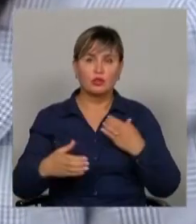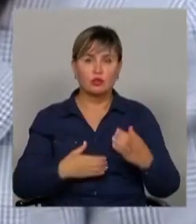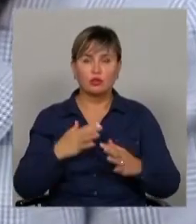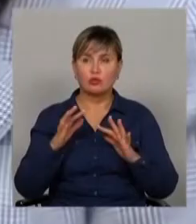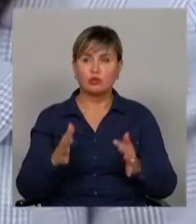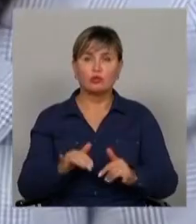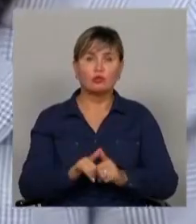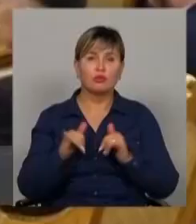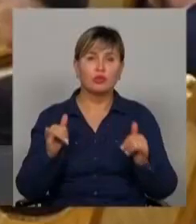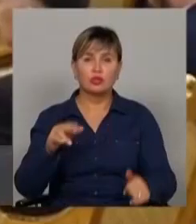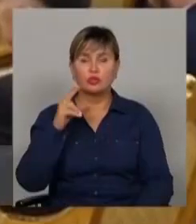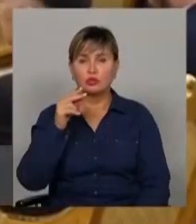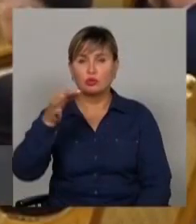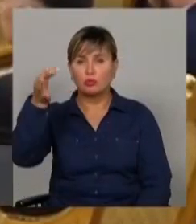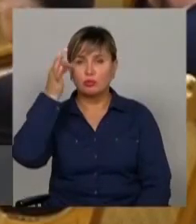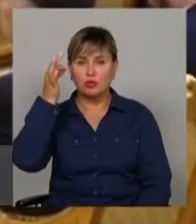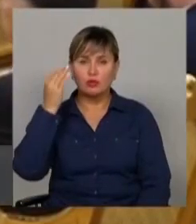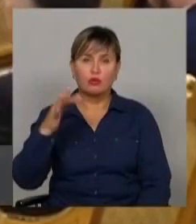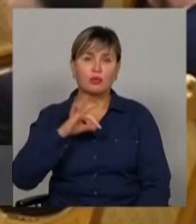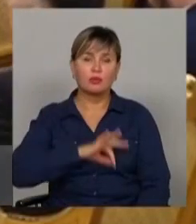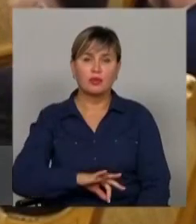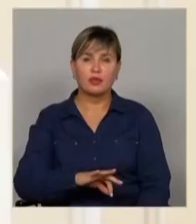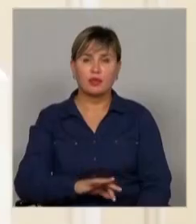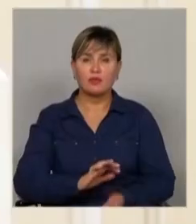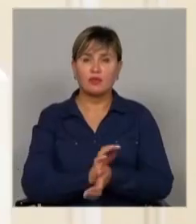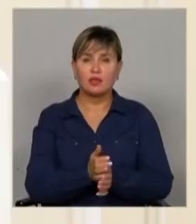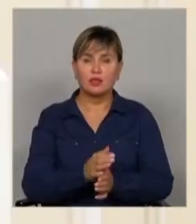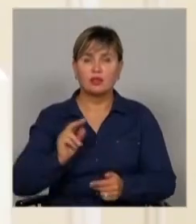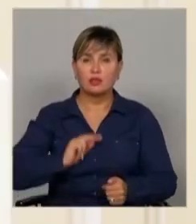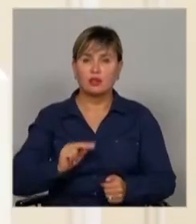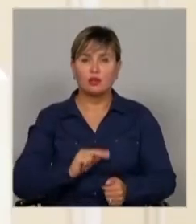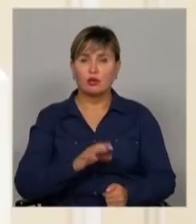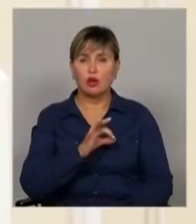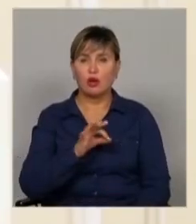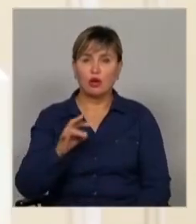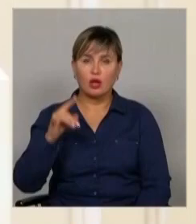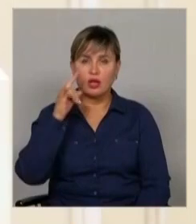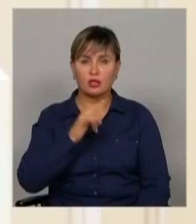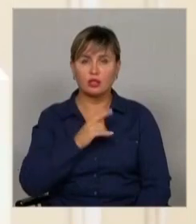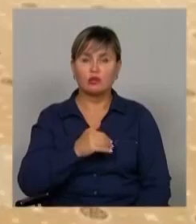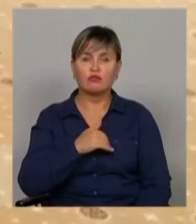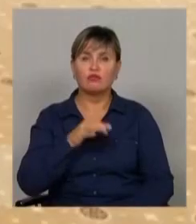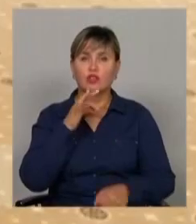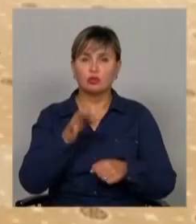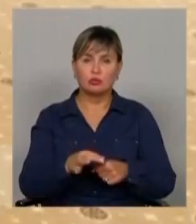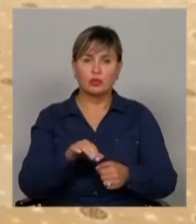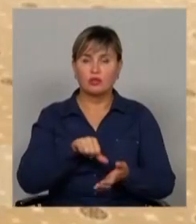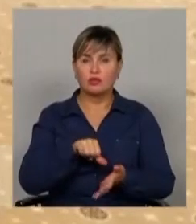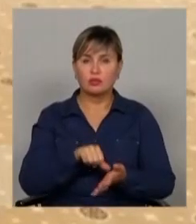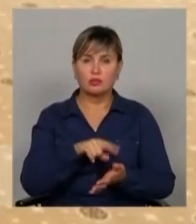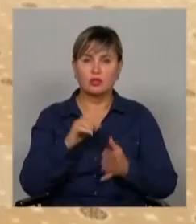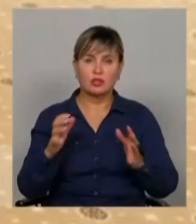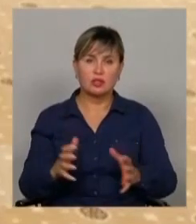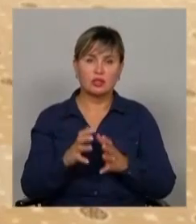тенденция к увеличению числа упоминаний об его применении. В тесном сотрудничестве с ООН Казахстан решительно выступает за сохранение